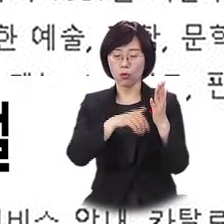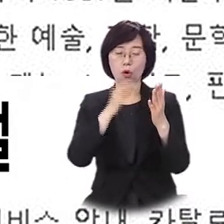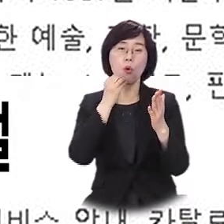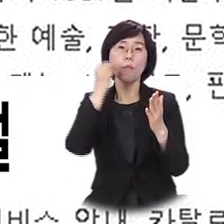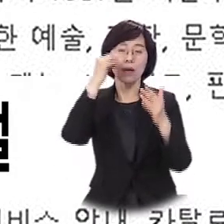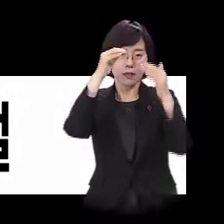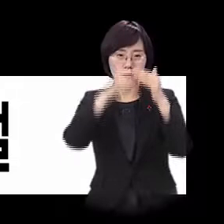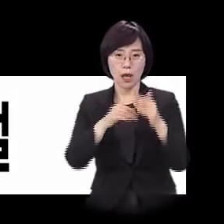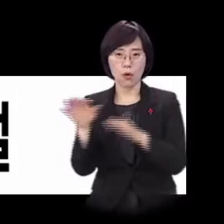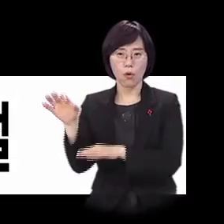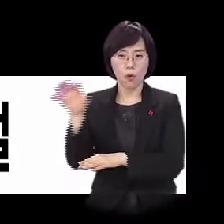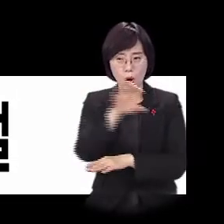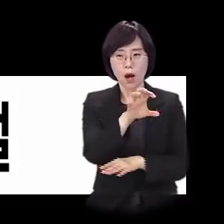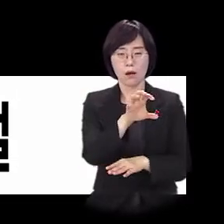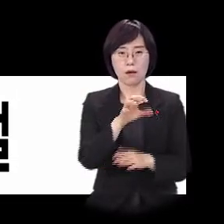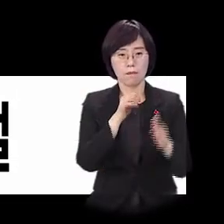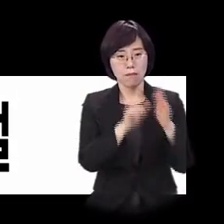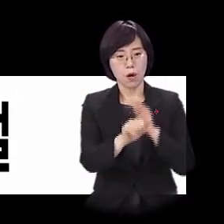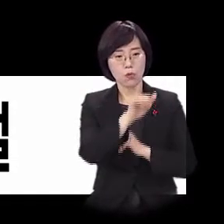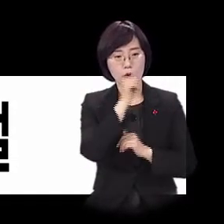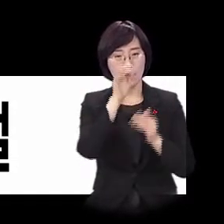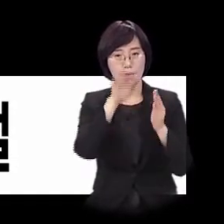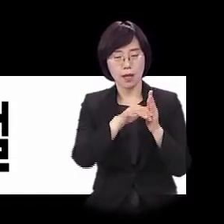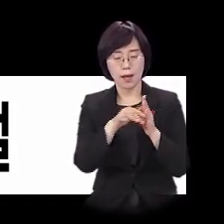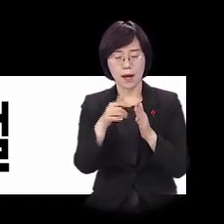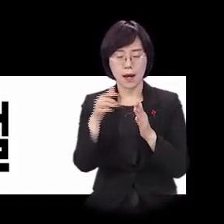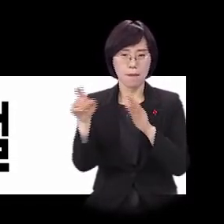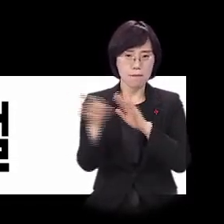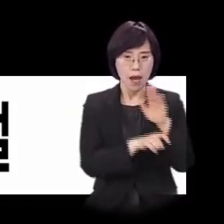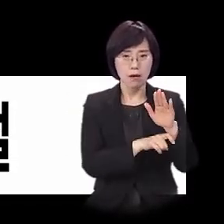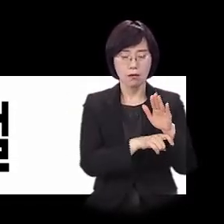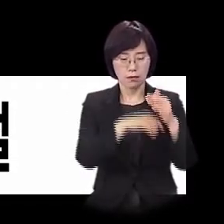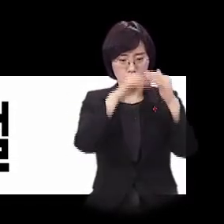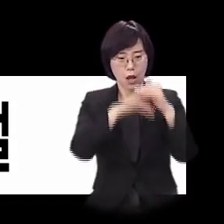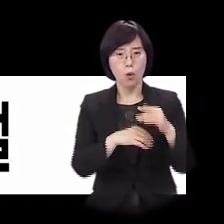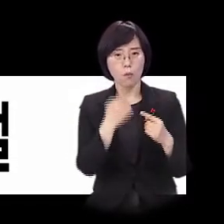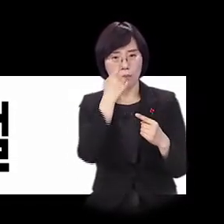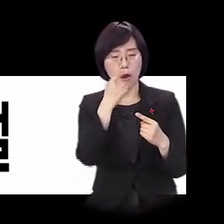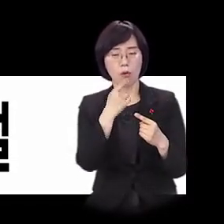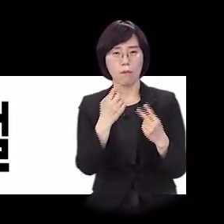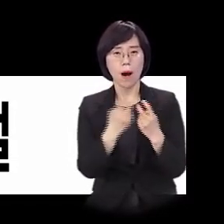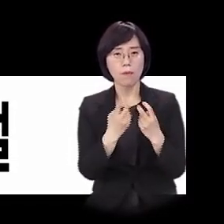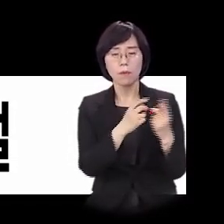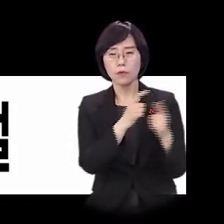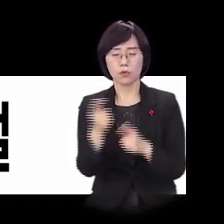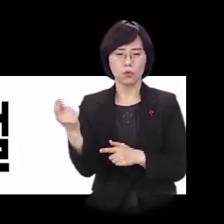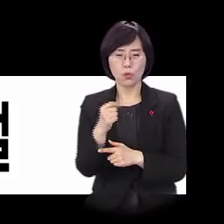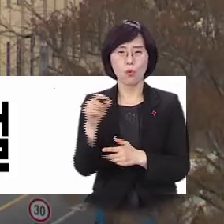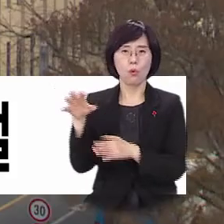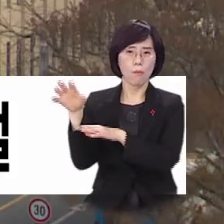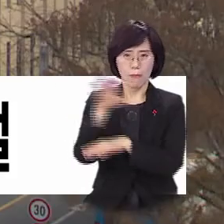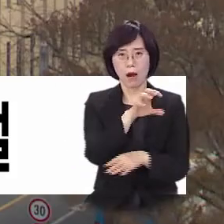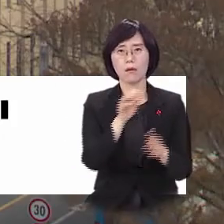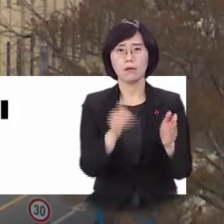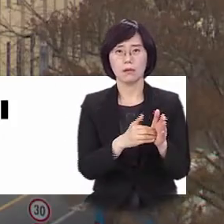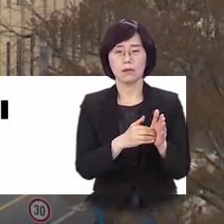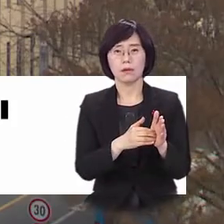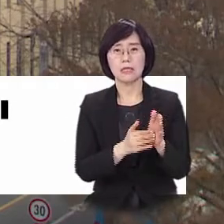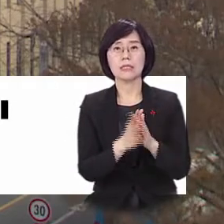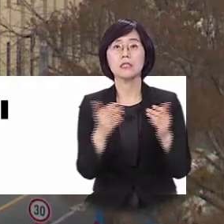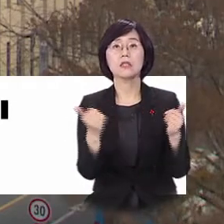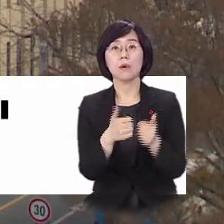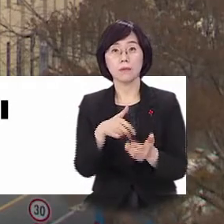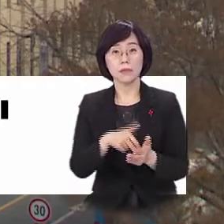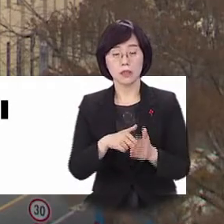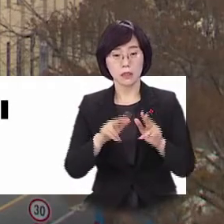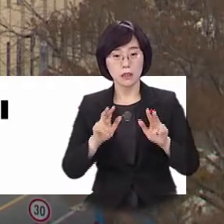그대로 옮겨왔는데 방문지 소개 부분에서 베끼고 시사점 및 활용 방안 항목에서 또 베꼈습니다. 시의회